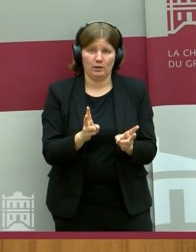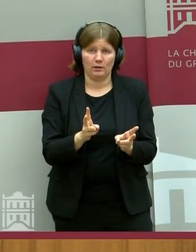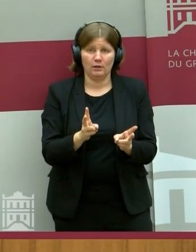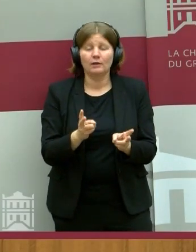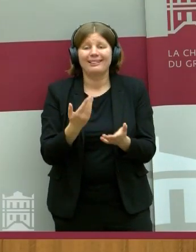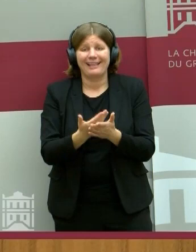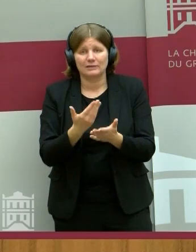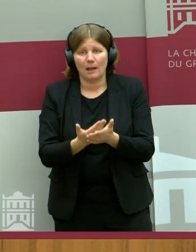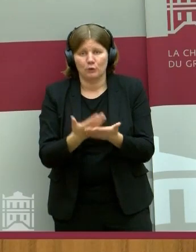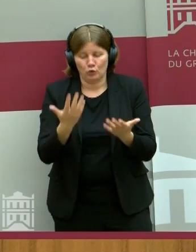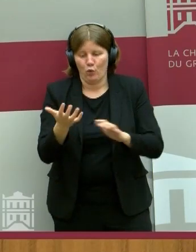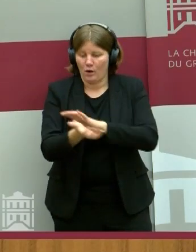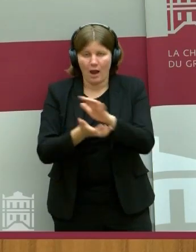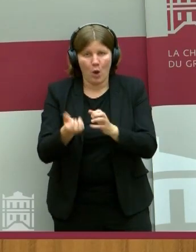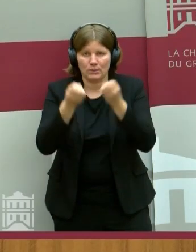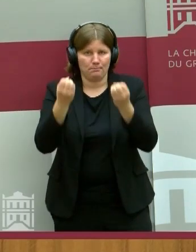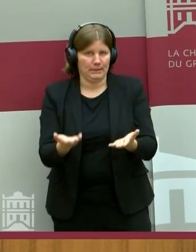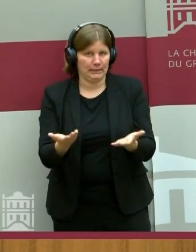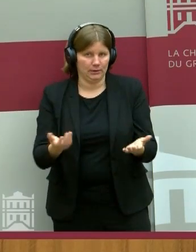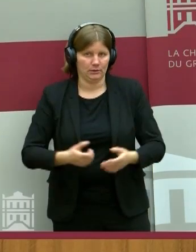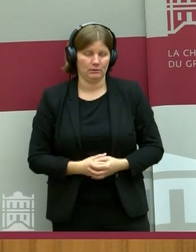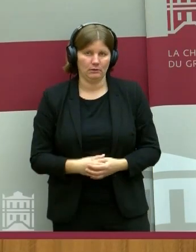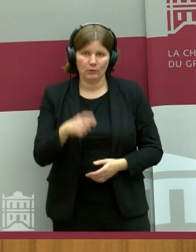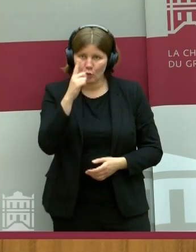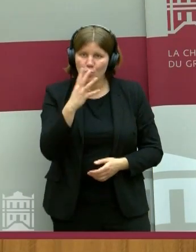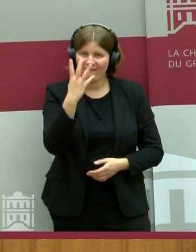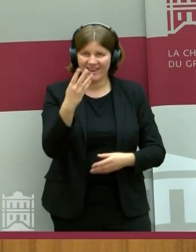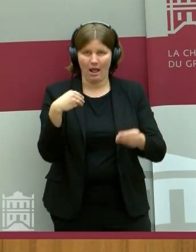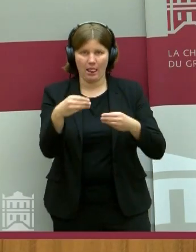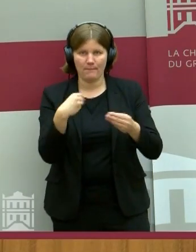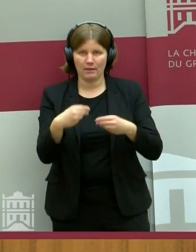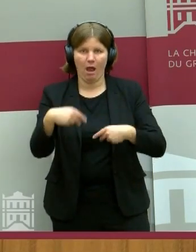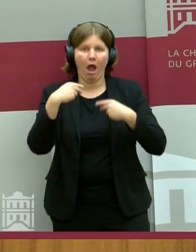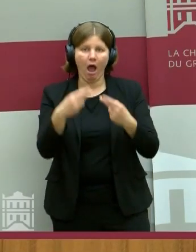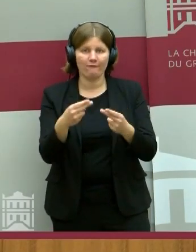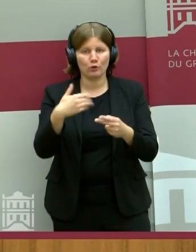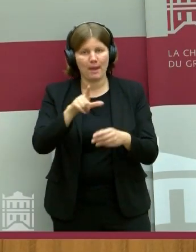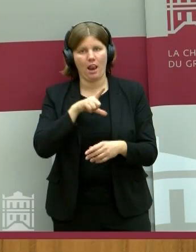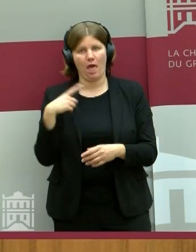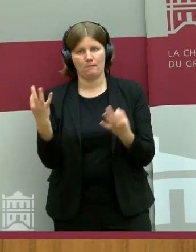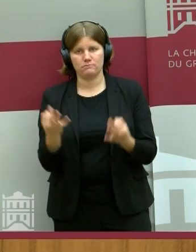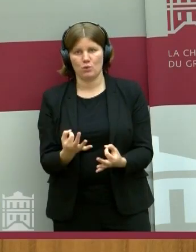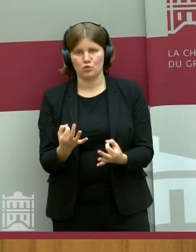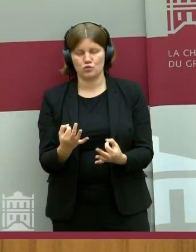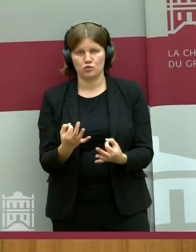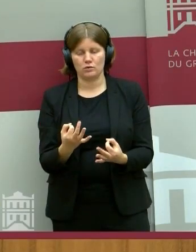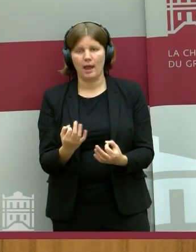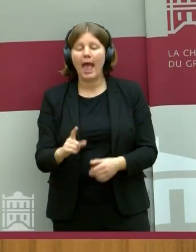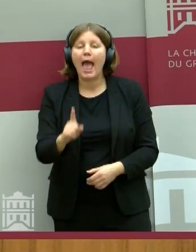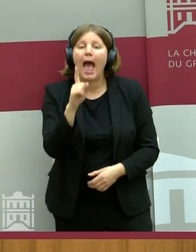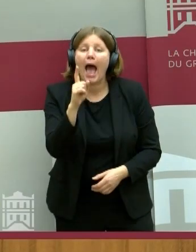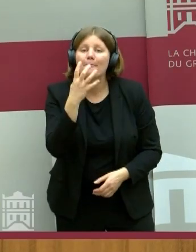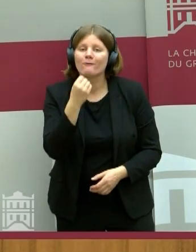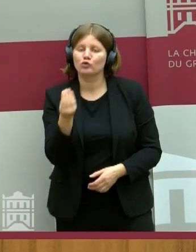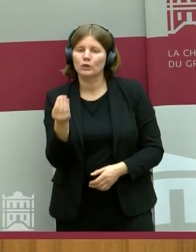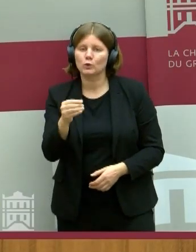dass schlussendlich der Fiasko dabei rauskommt. Das sind just vier Elemente auf einer Antwort, die mehr lange dauern und mehr komplex ist. Aber ich will etwas